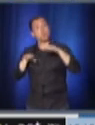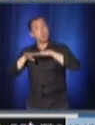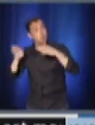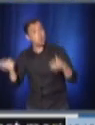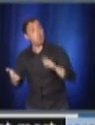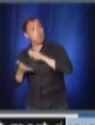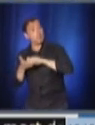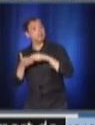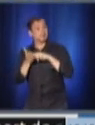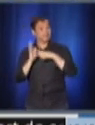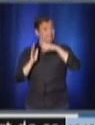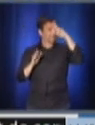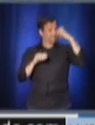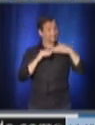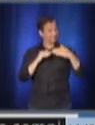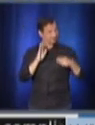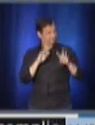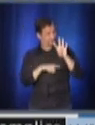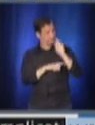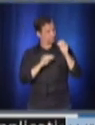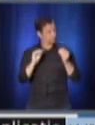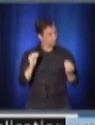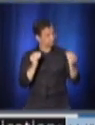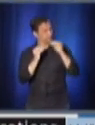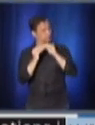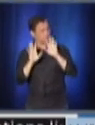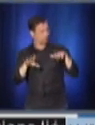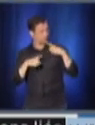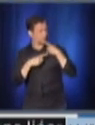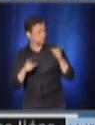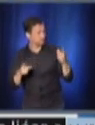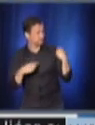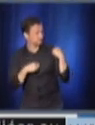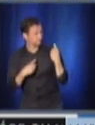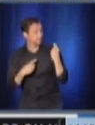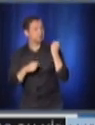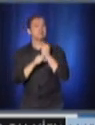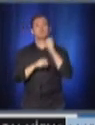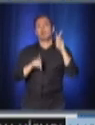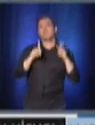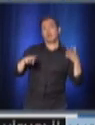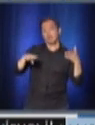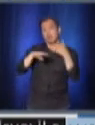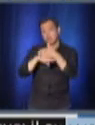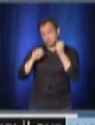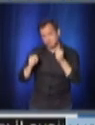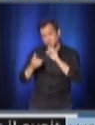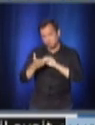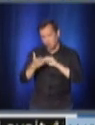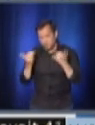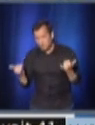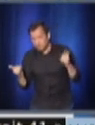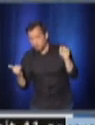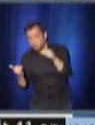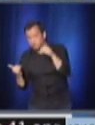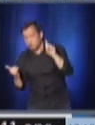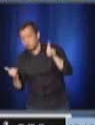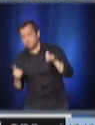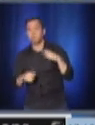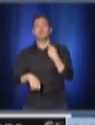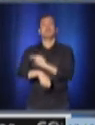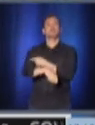cet été. Il n'y a pas eu d'annonce. Donc, est-ce que les travailleurs de bureaux peuvent rentrer au travail? Actuellement, la chose